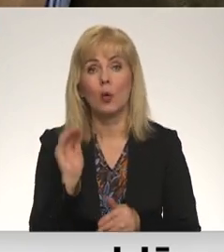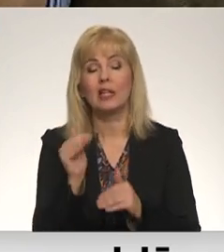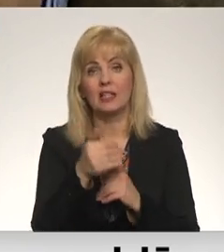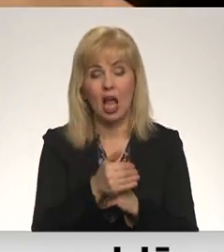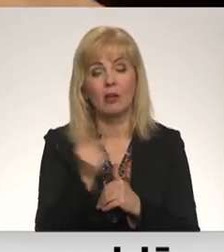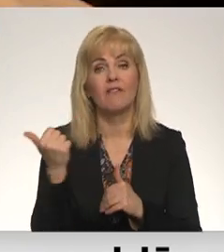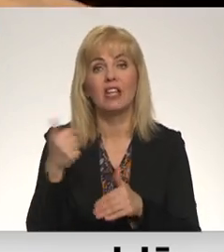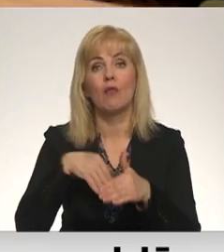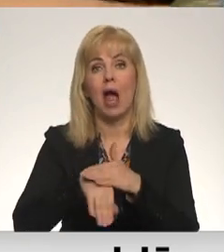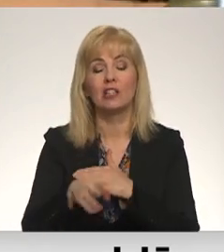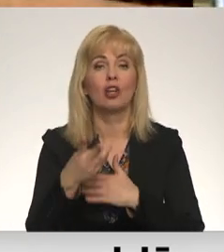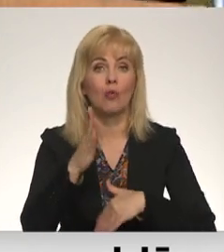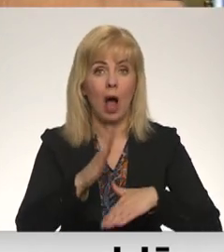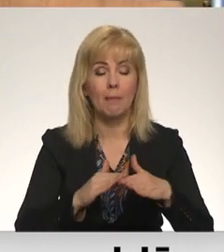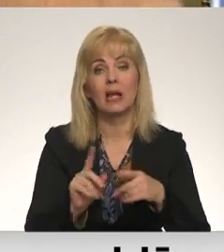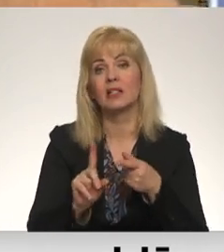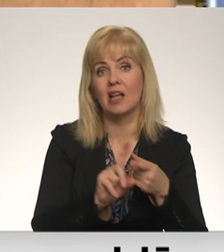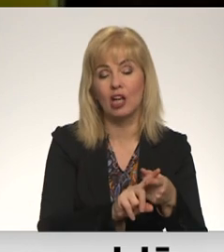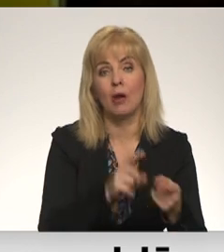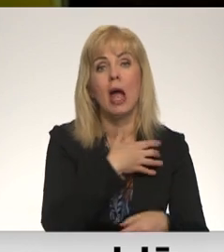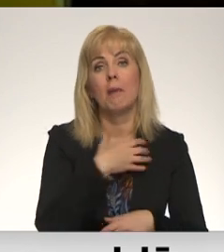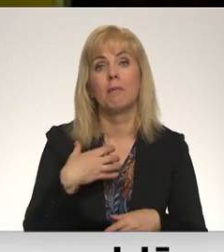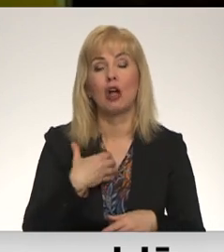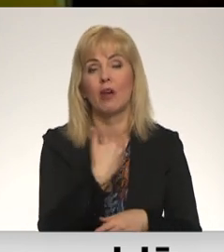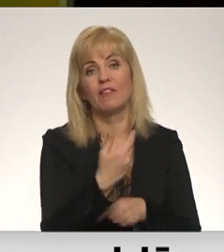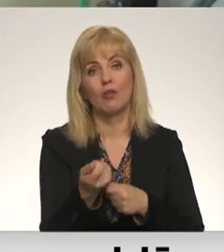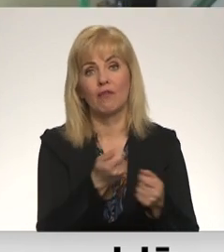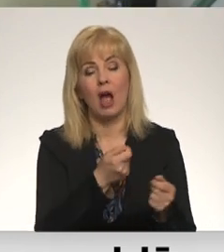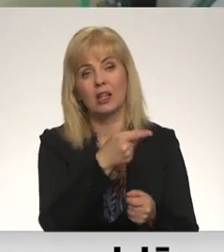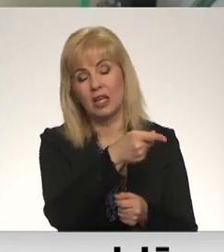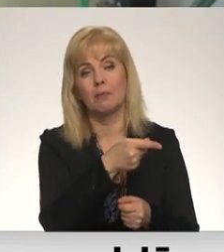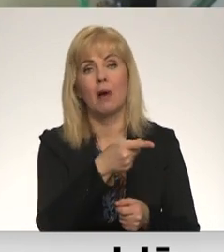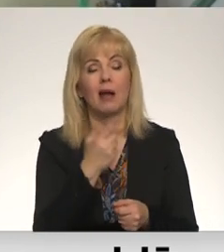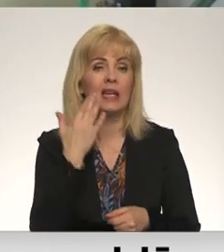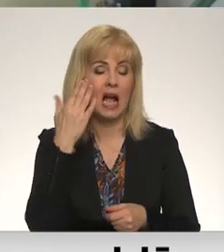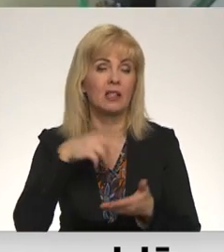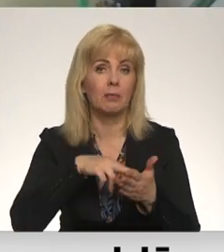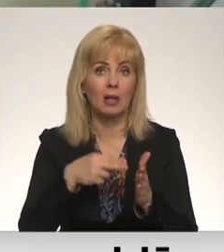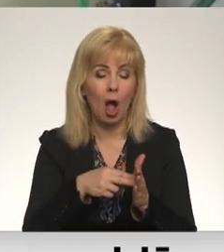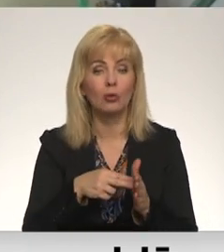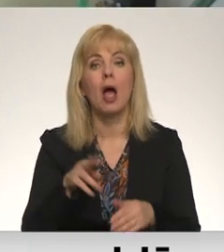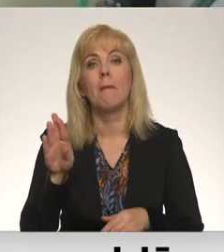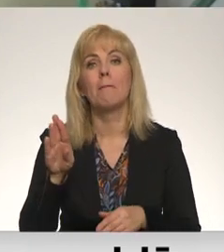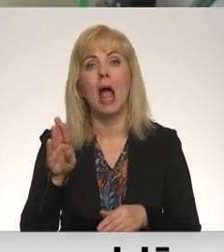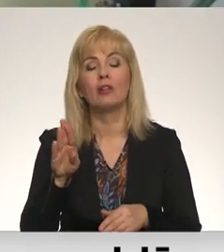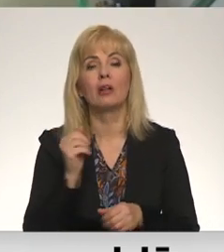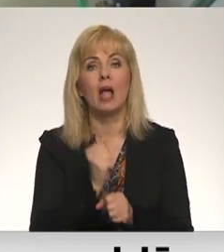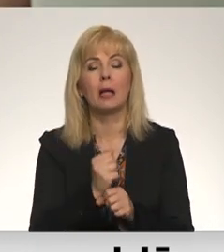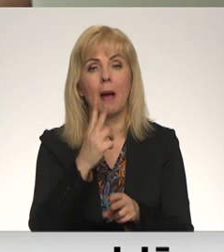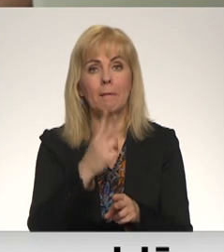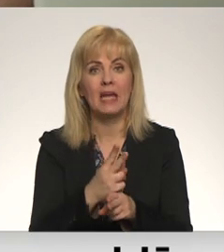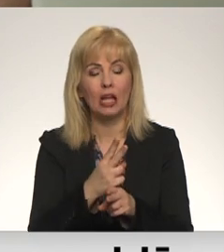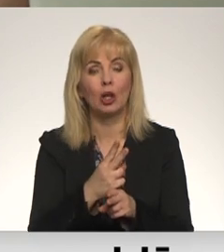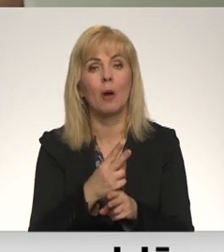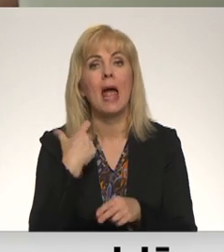viņa aiziešana no amata ir saistīta ar pašvaldības vadības iecerēm. Margarita Meļņikova darba pienākumus Jēkabpils